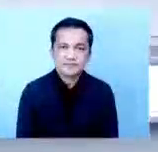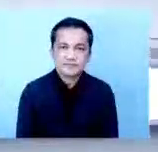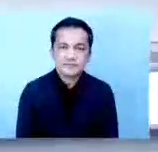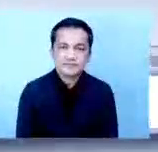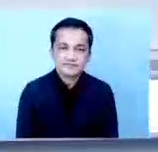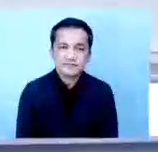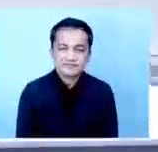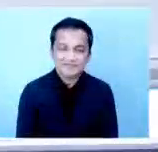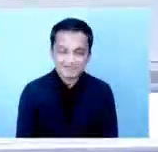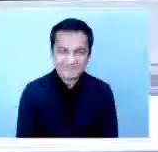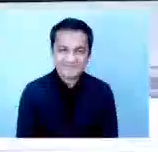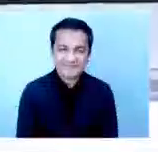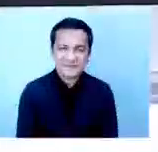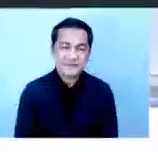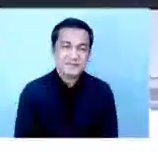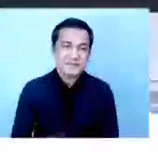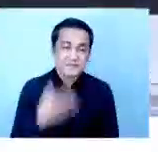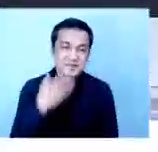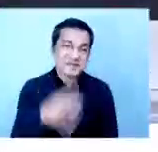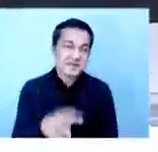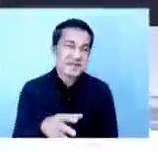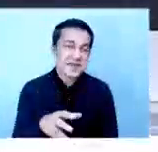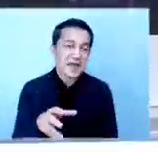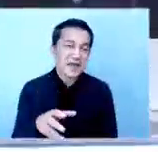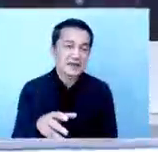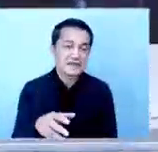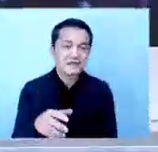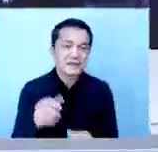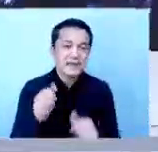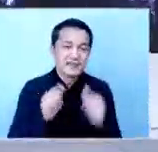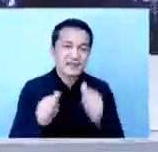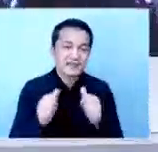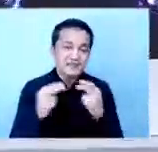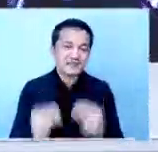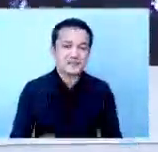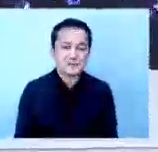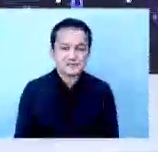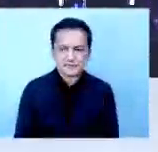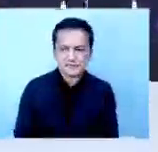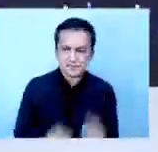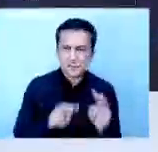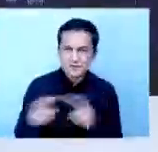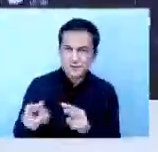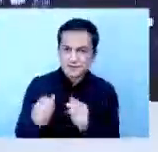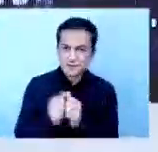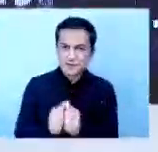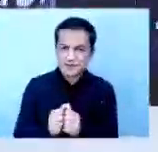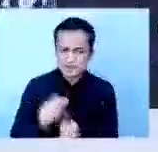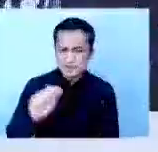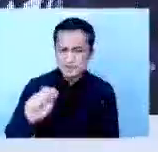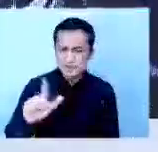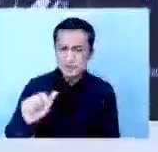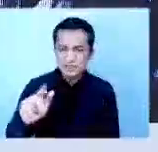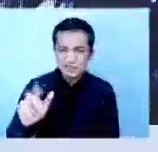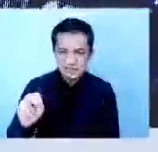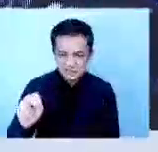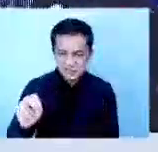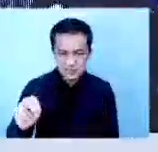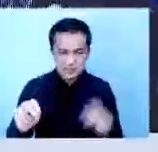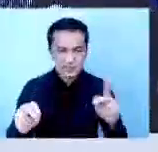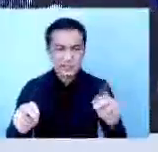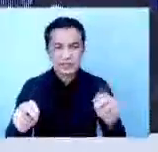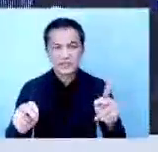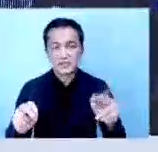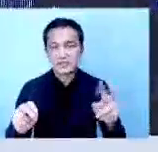Eto na ang may inis sa showbiz tonight. Naispata na naman na magkasama sina Alden Richards at Catherine